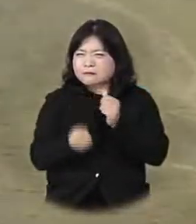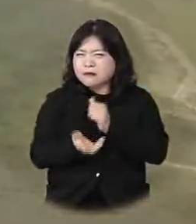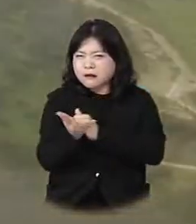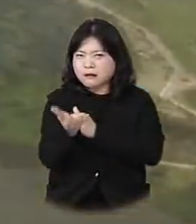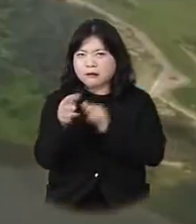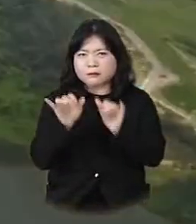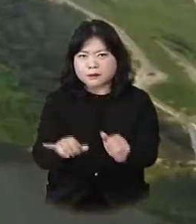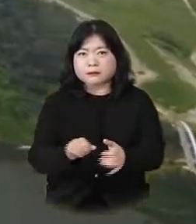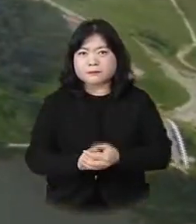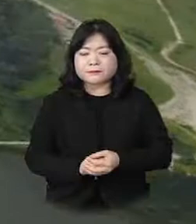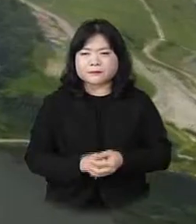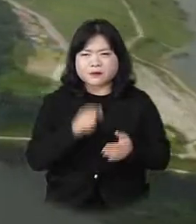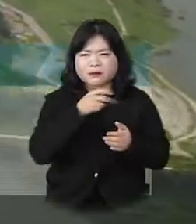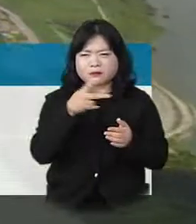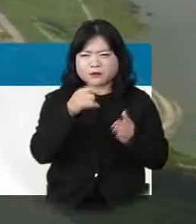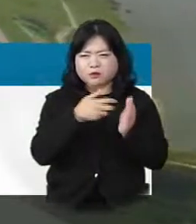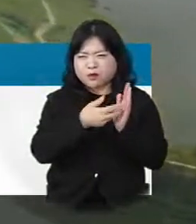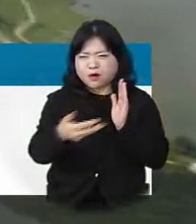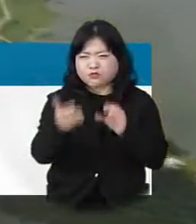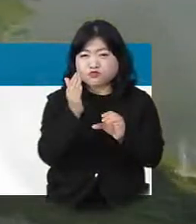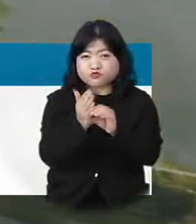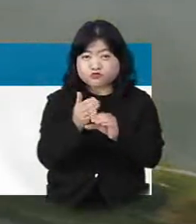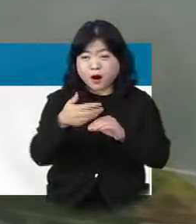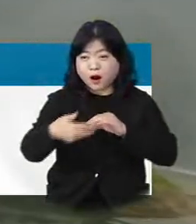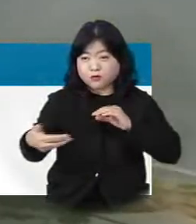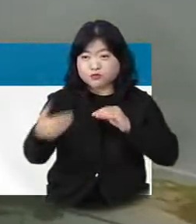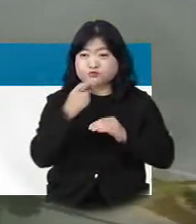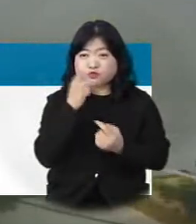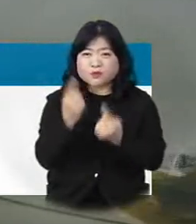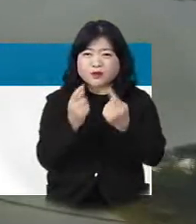이유입니다. 낙동강 중하류 물보다 더